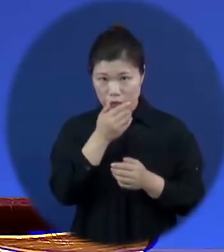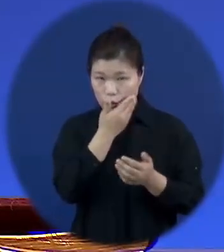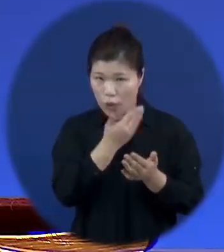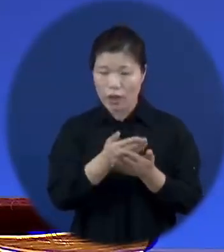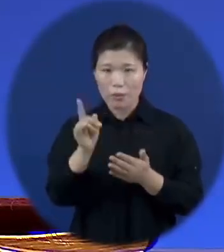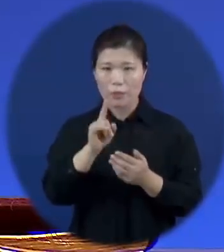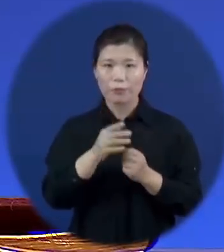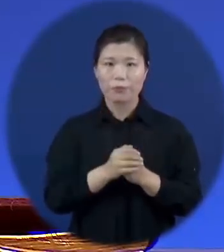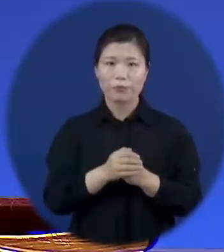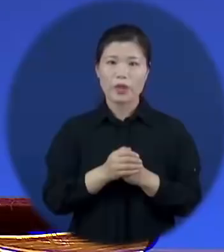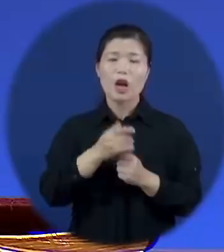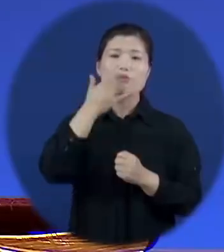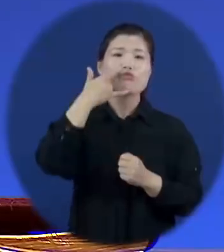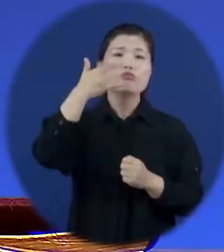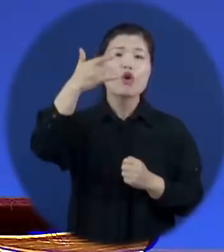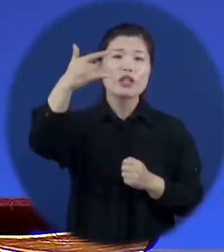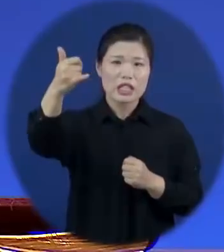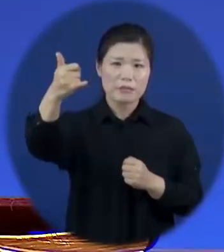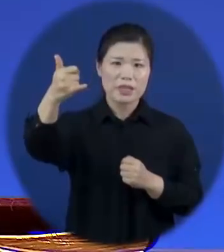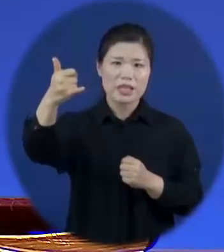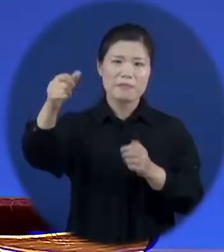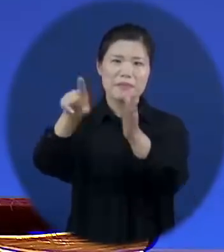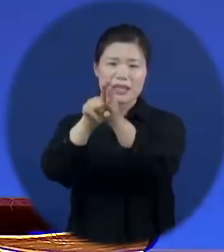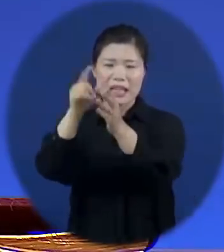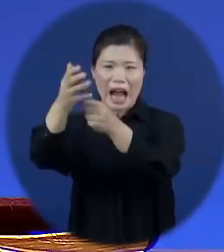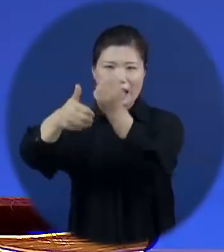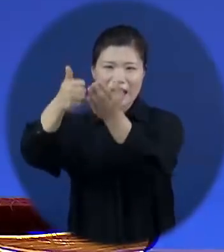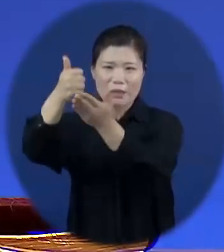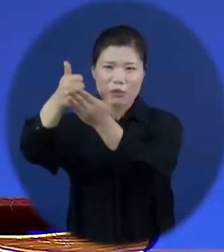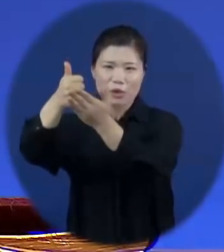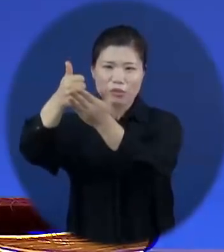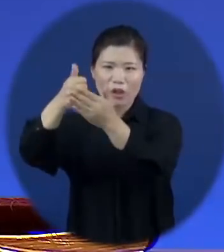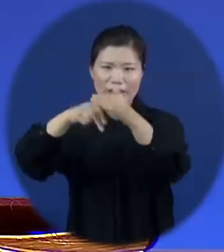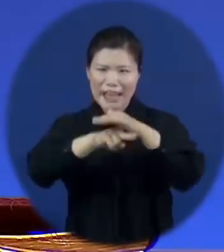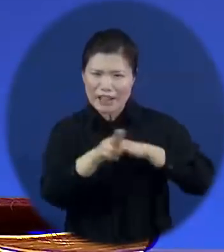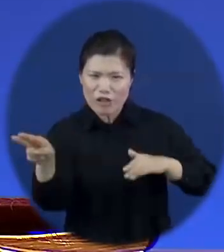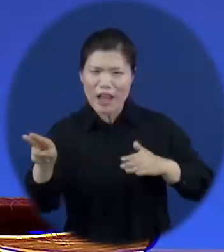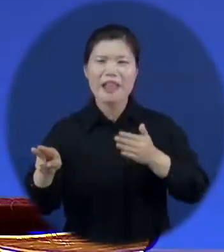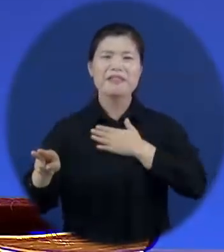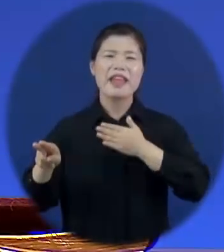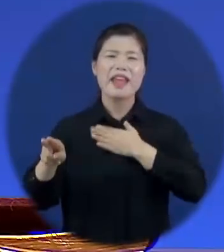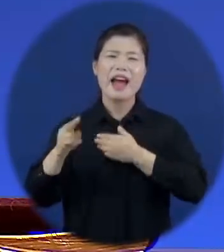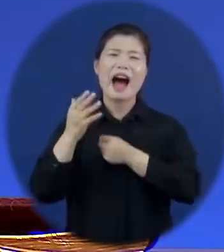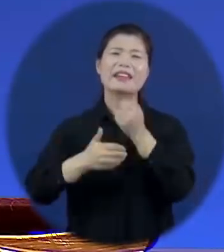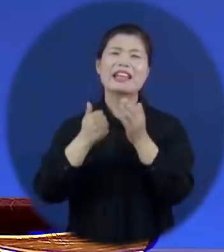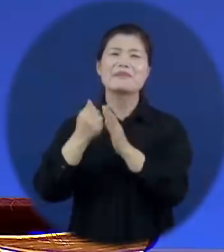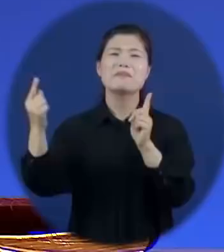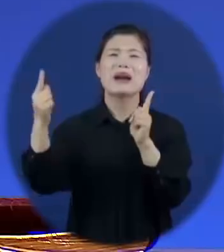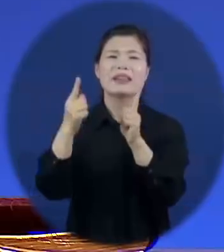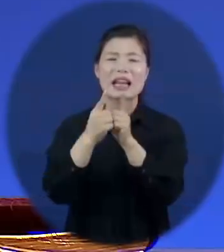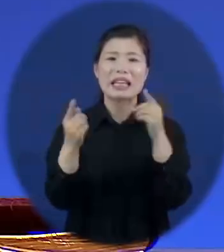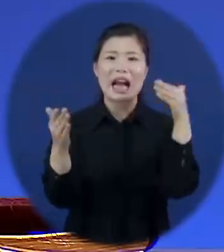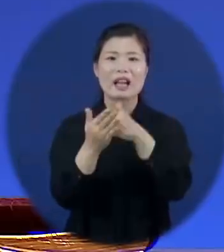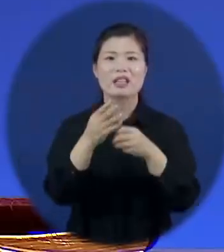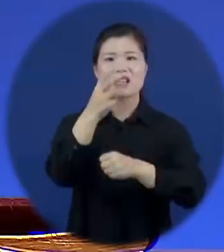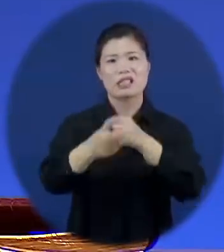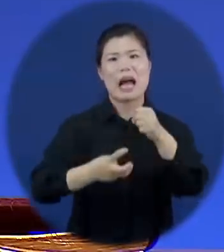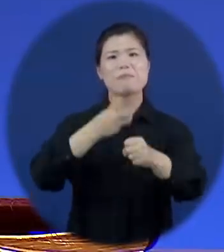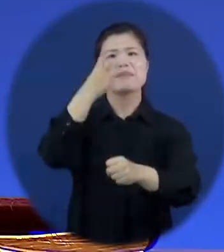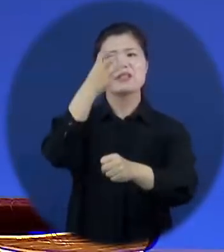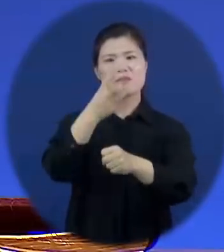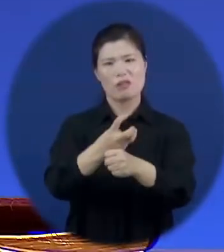부모님의 하나님으로부터 탈출하여 내 하나님을 만나기까지 30년이 걸렸습니다.